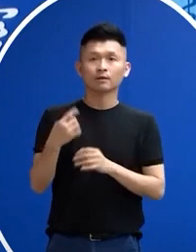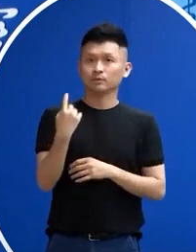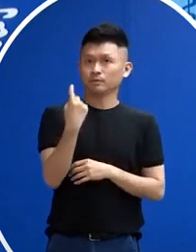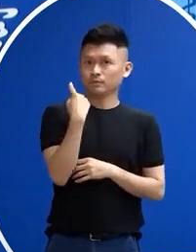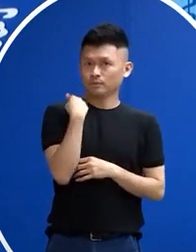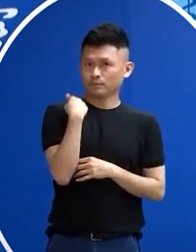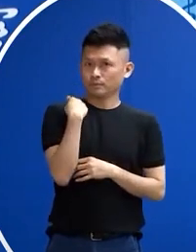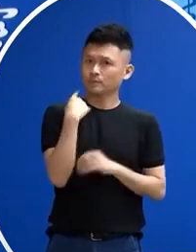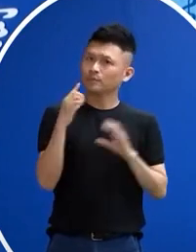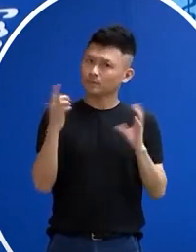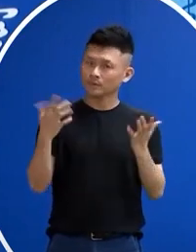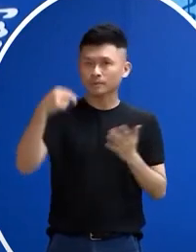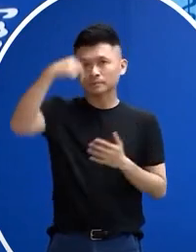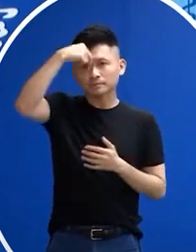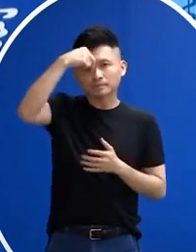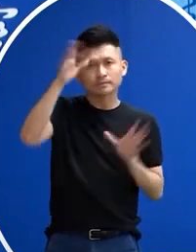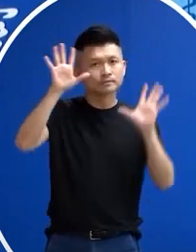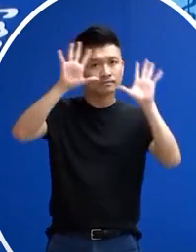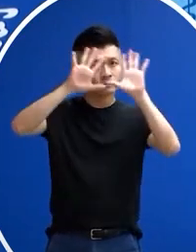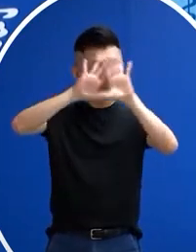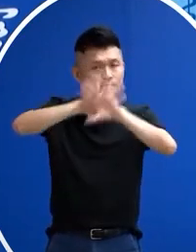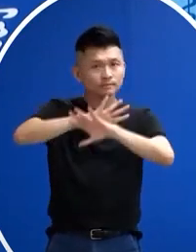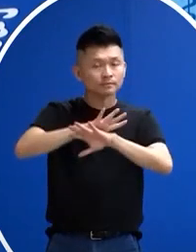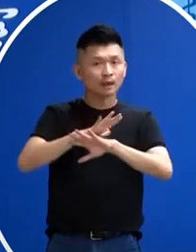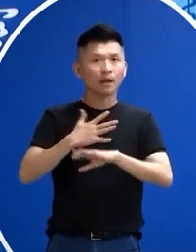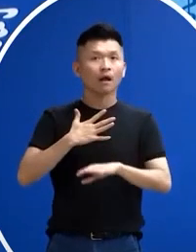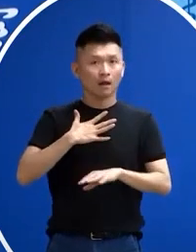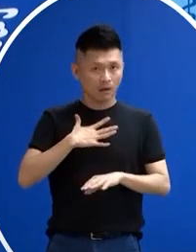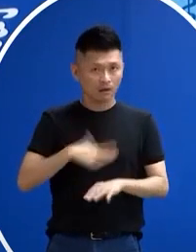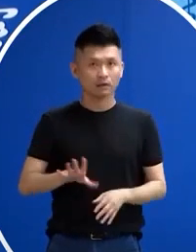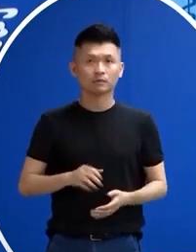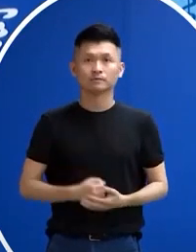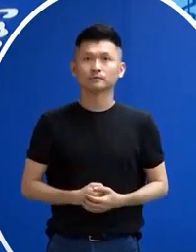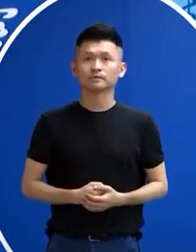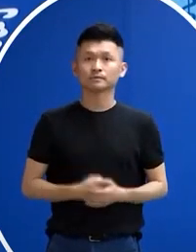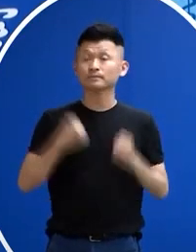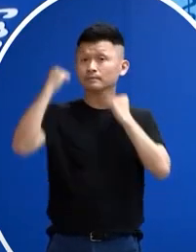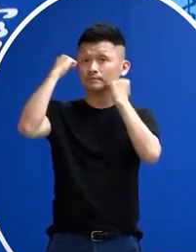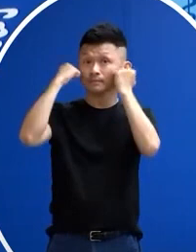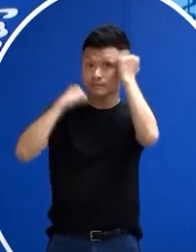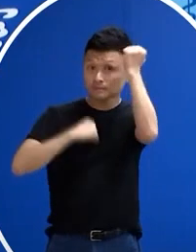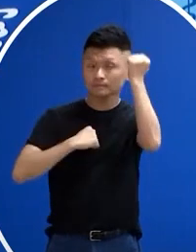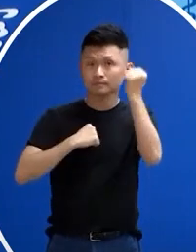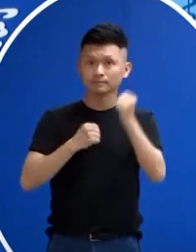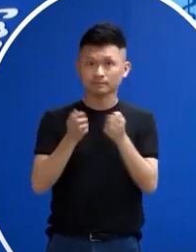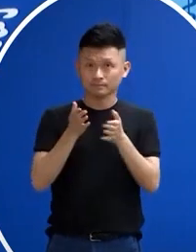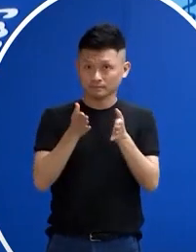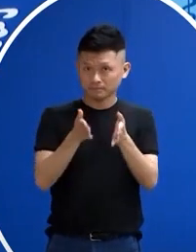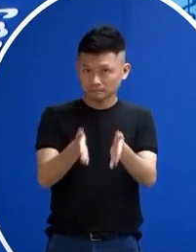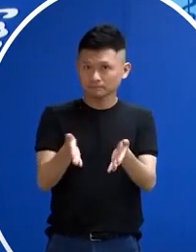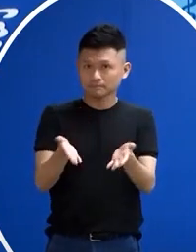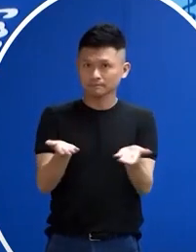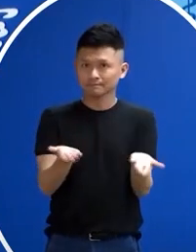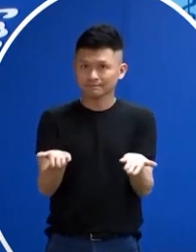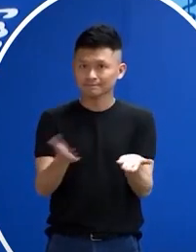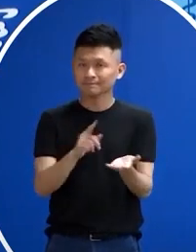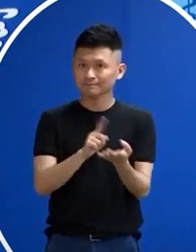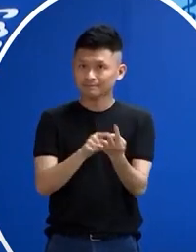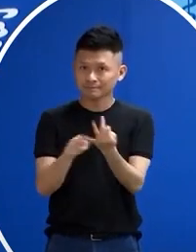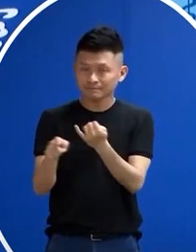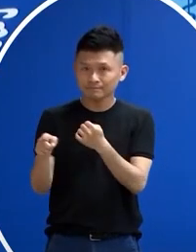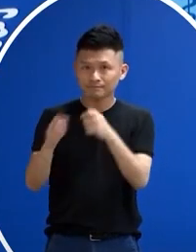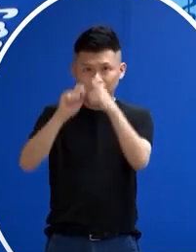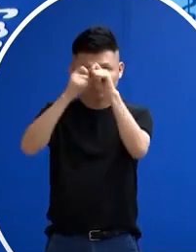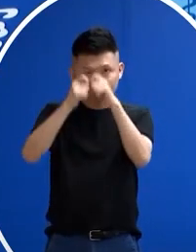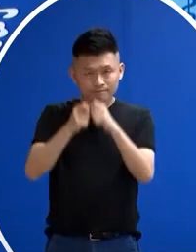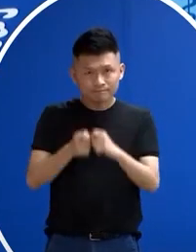昨天大概下午还是晚上之后才知道这件事情啊，那我们早上针对这个部分来做一些厘